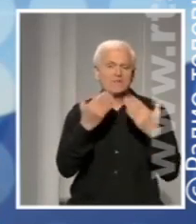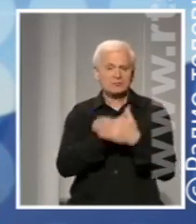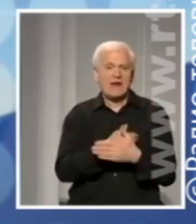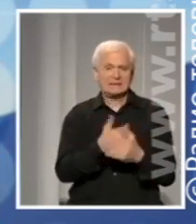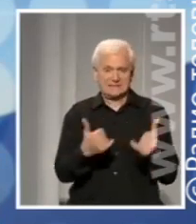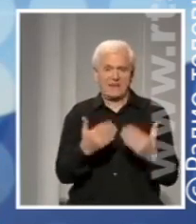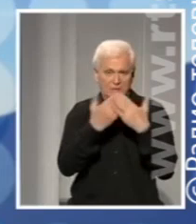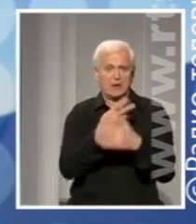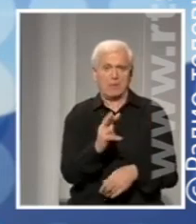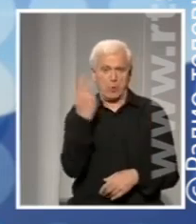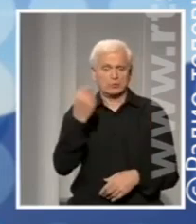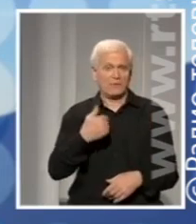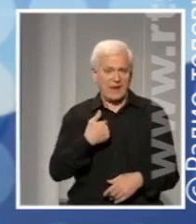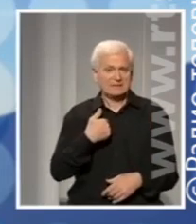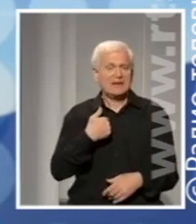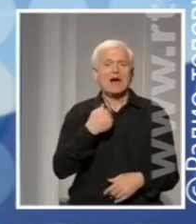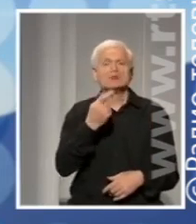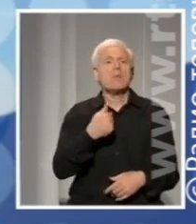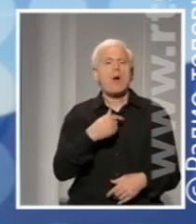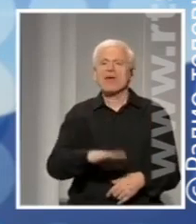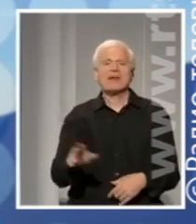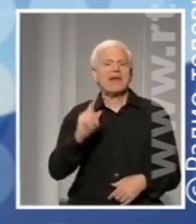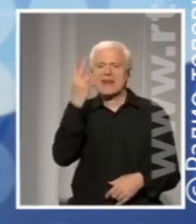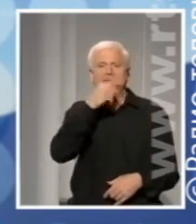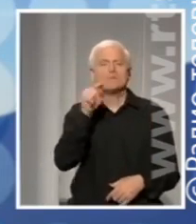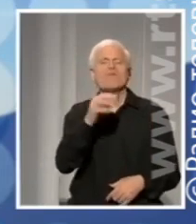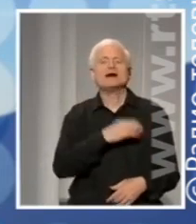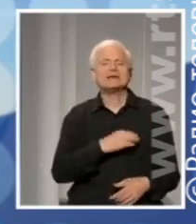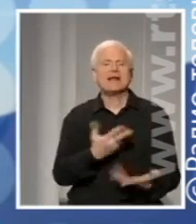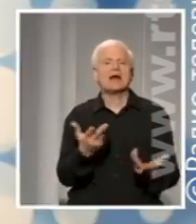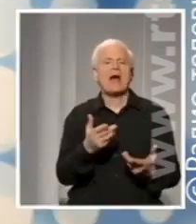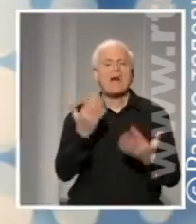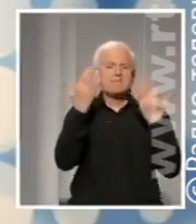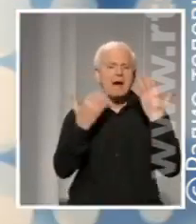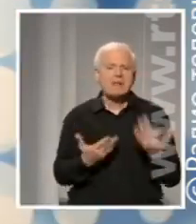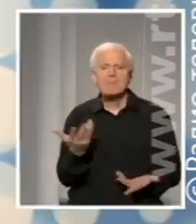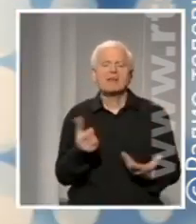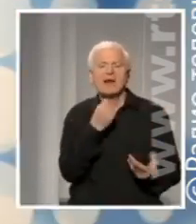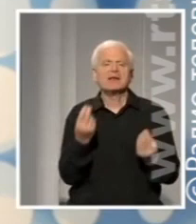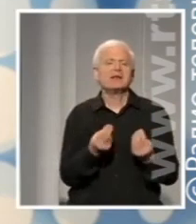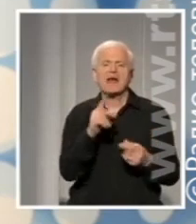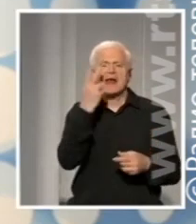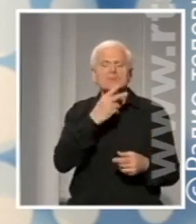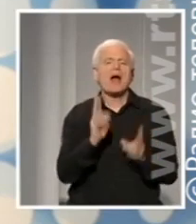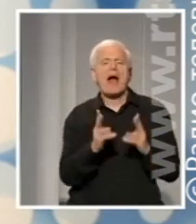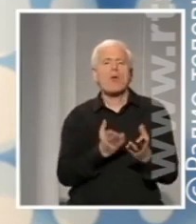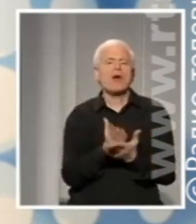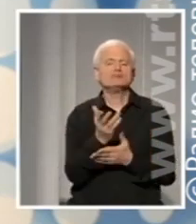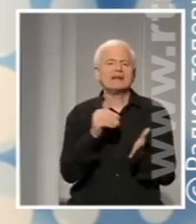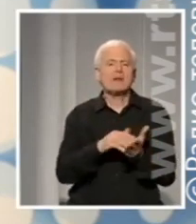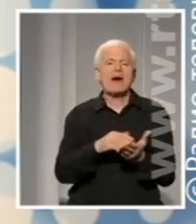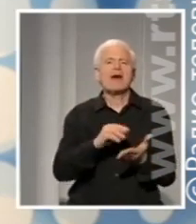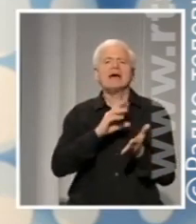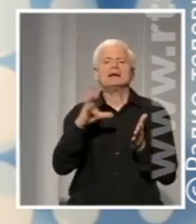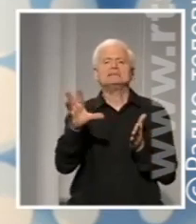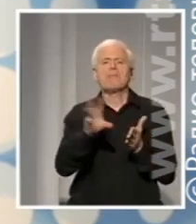pozove i kažu moje dete nije razumelo taj zadatak iz matematike ili nije razumelo na koji način treba da se